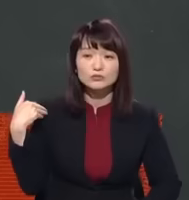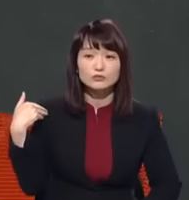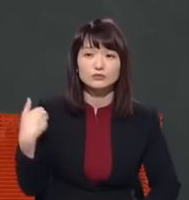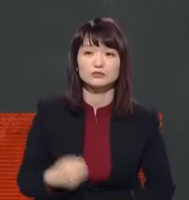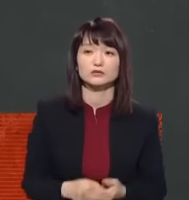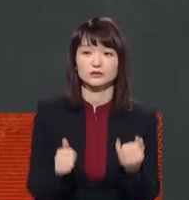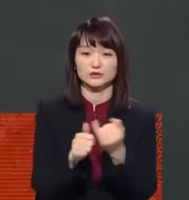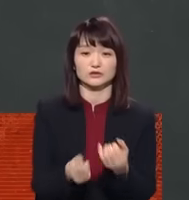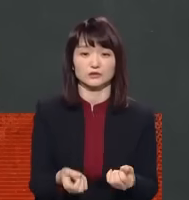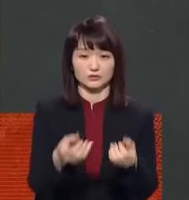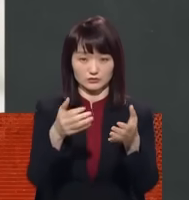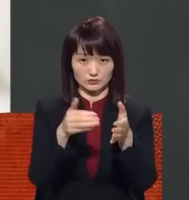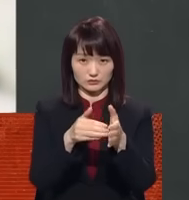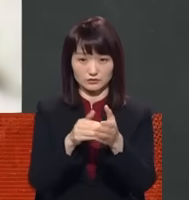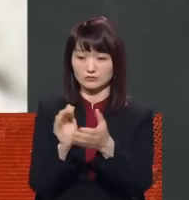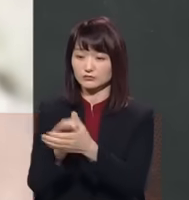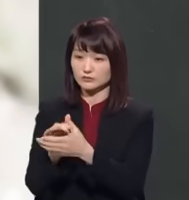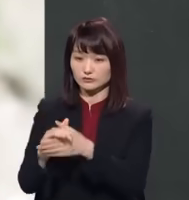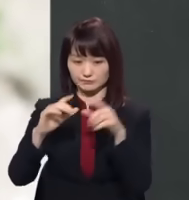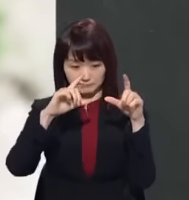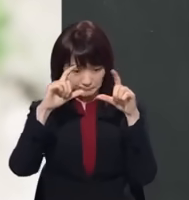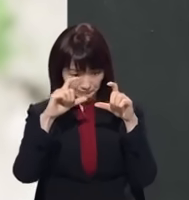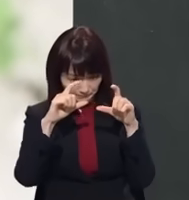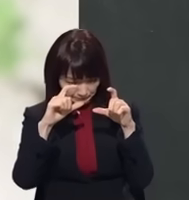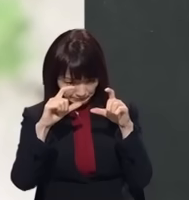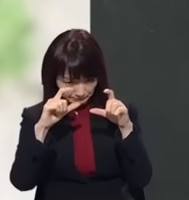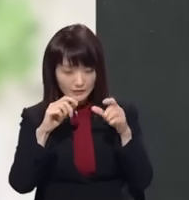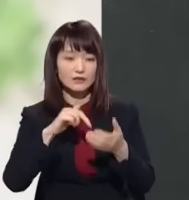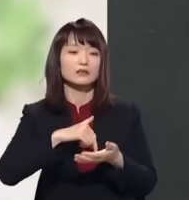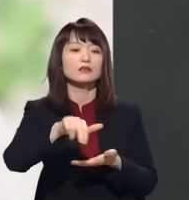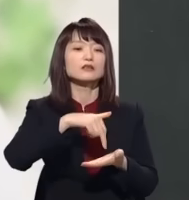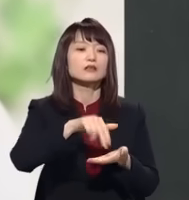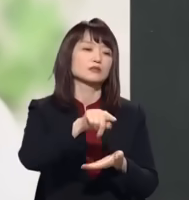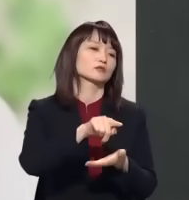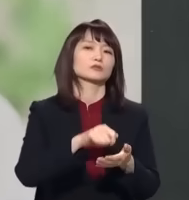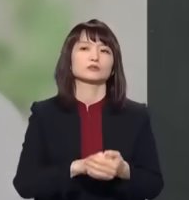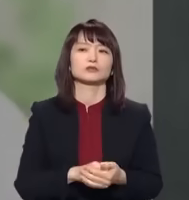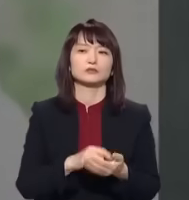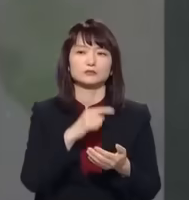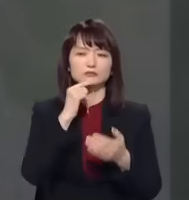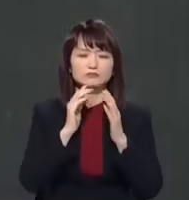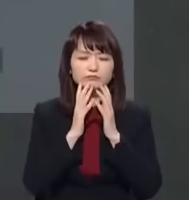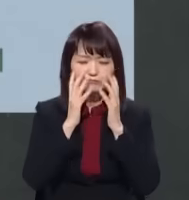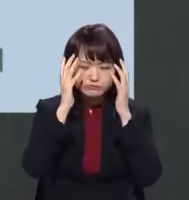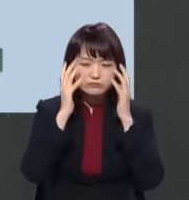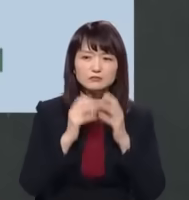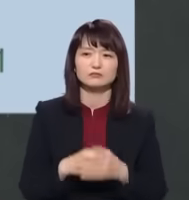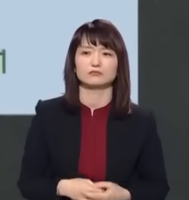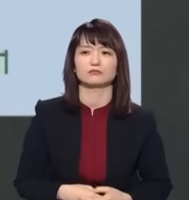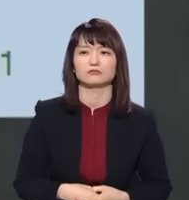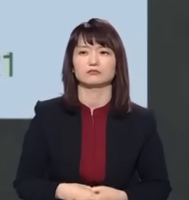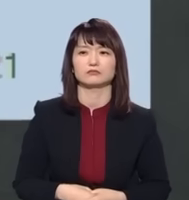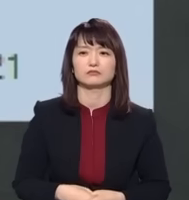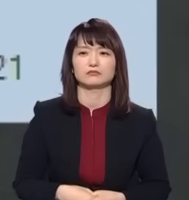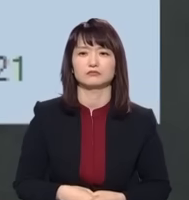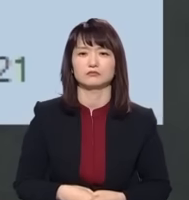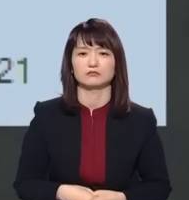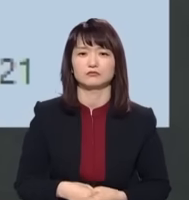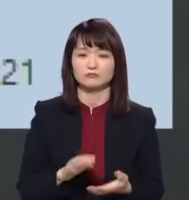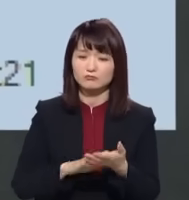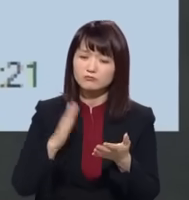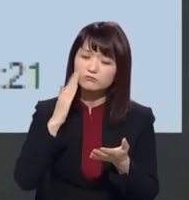뭐 스마트폰 같은 걸 다 찍어서 축하한다고 사진을 보내주는데 다 저런 사진이었다라는 거죠. 심지어는 너무